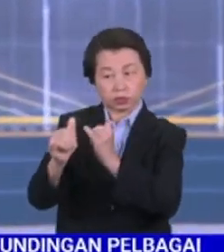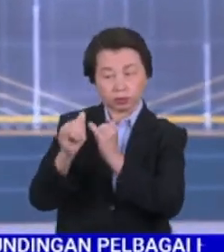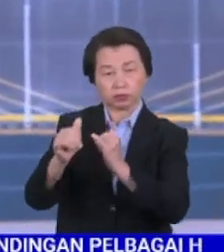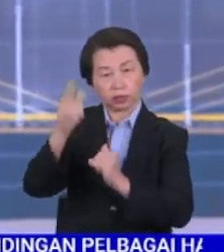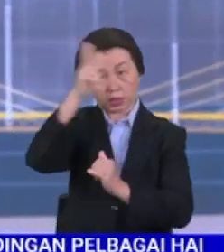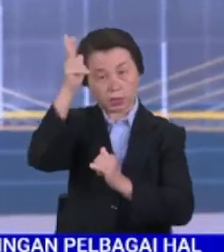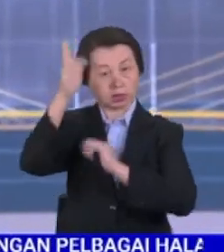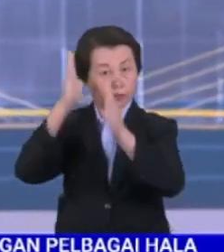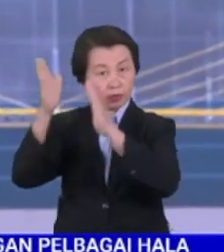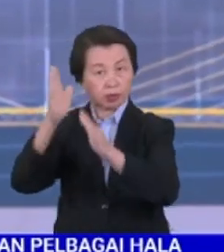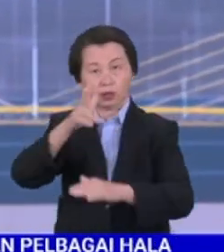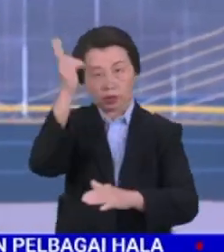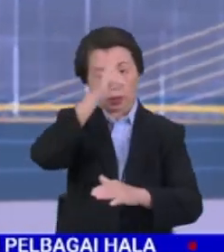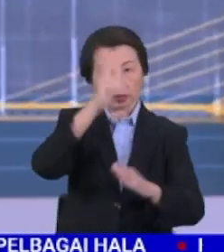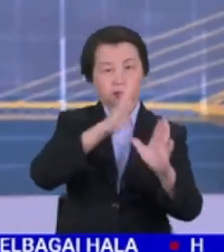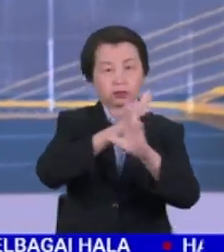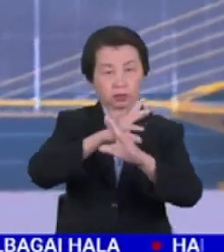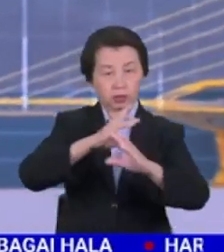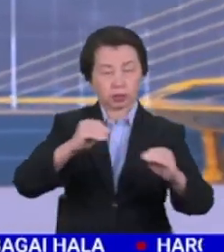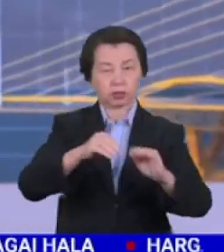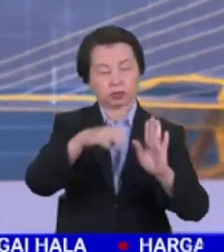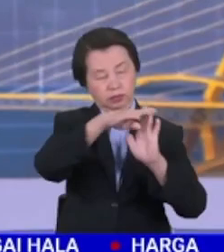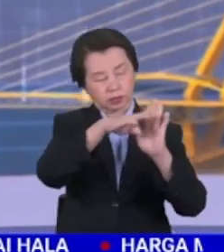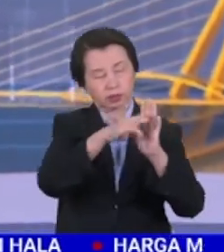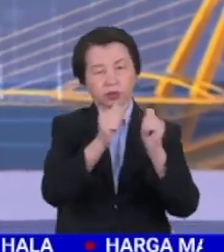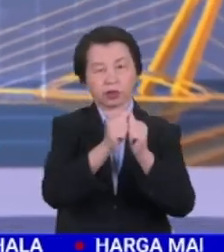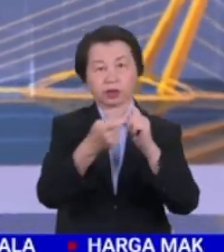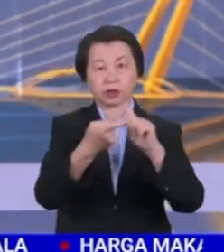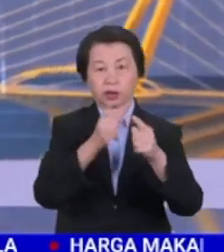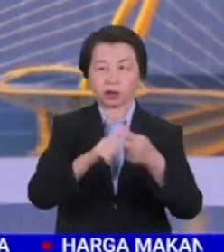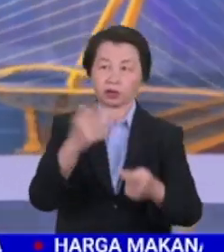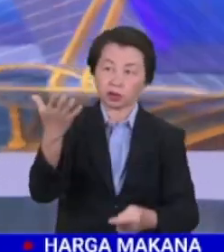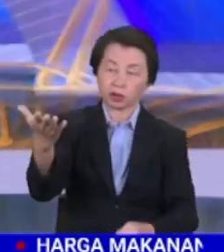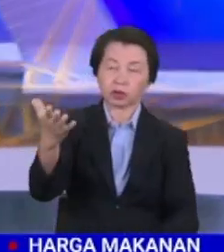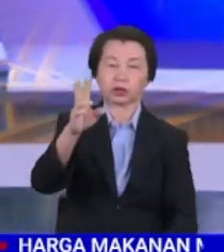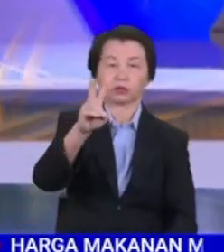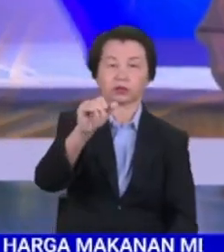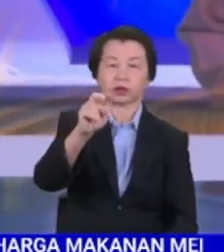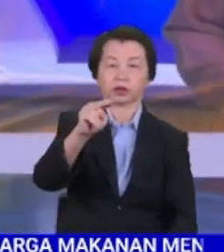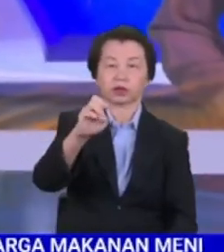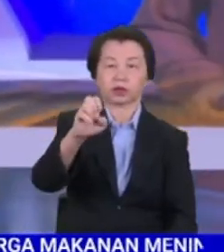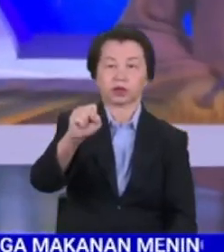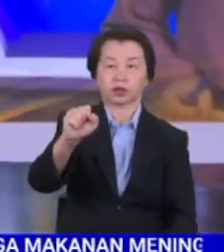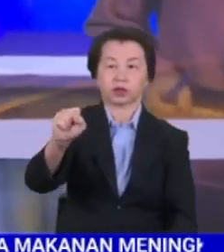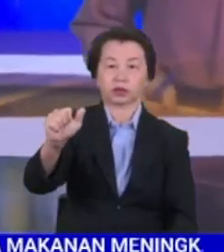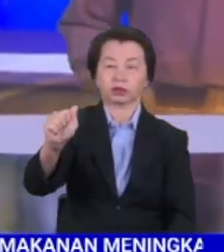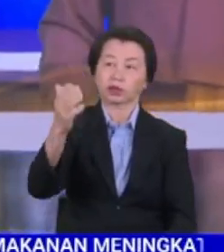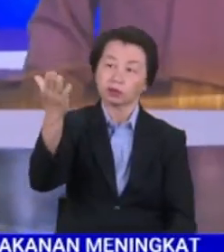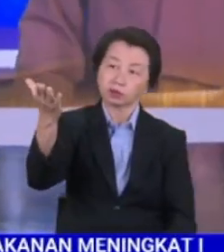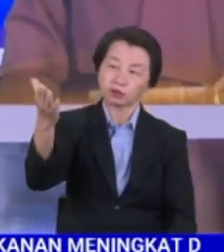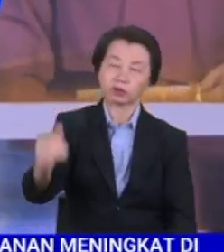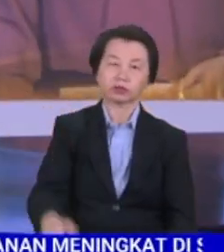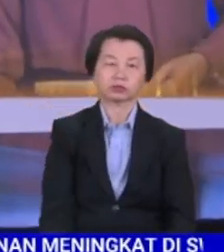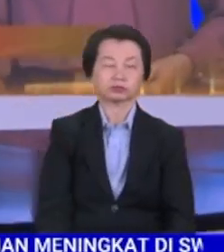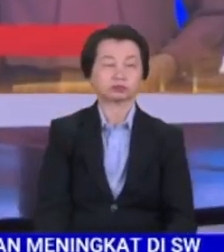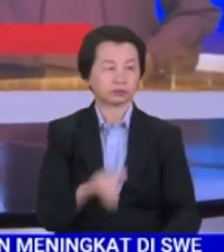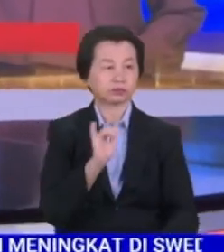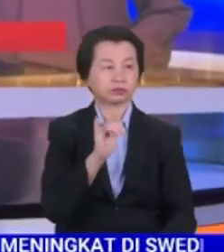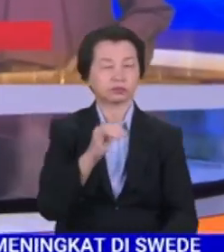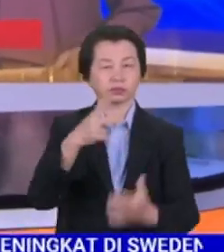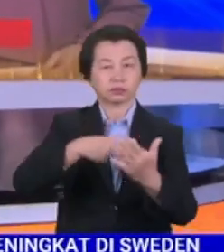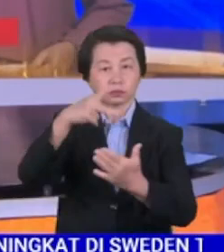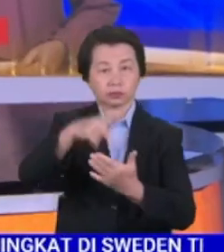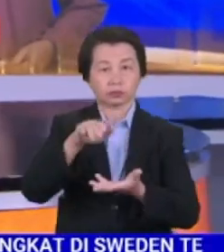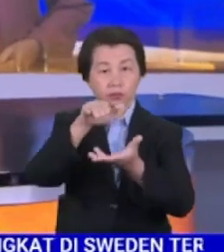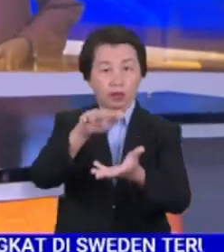Kerajaan Persekutuan dan Kerajaan Sarawak. Perinciannya bersama rakan penyampai, Vanessa Mering. Silakan, V. Ya, Dia,